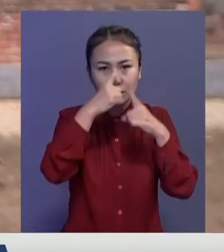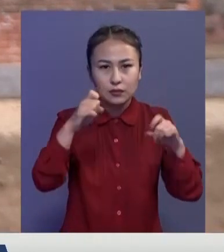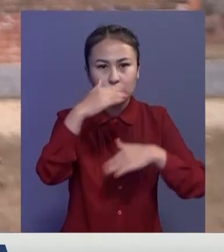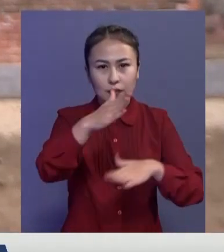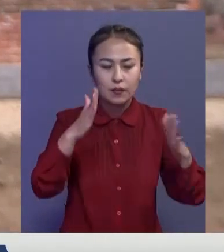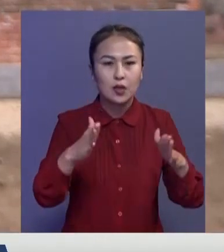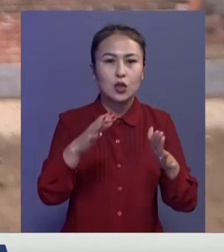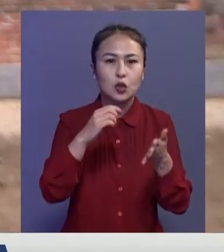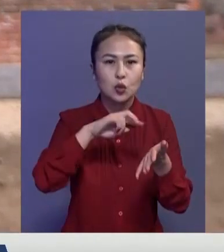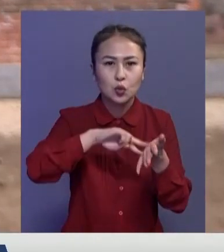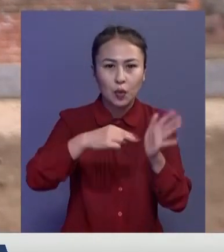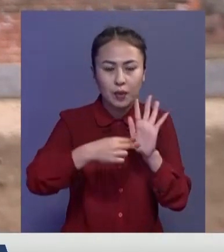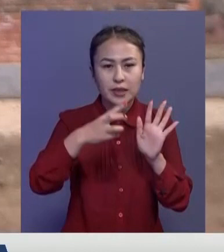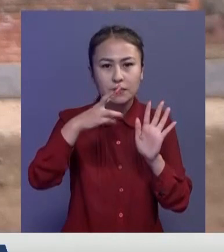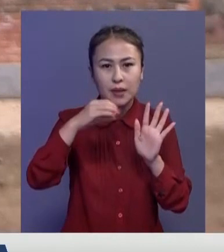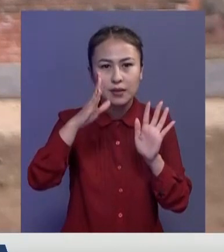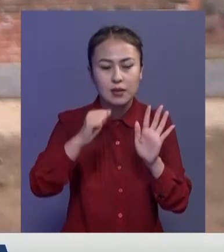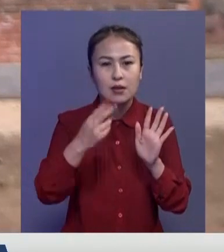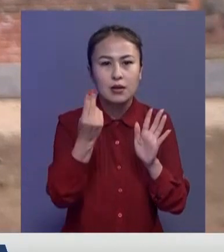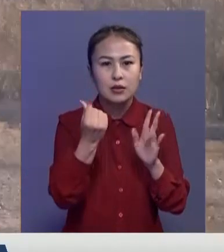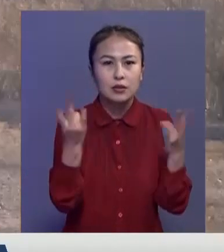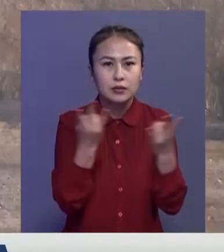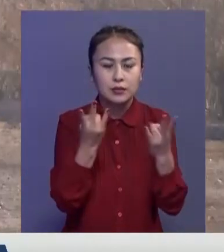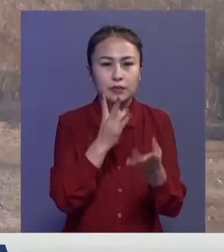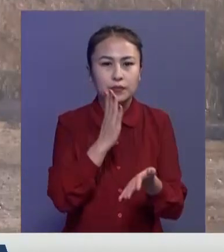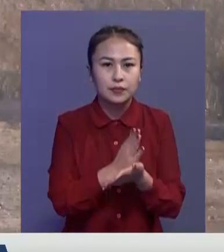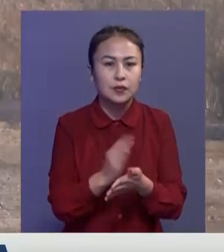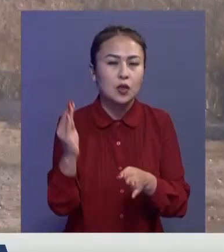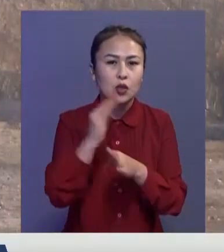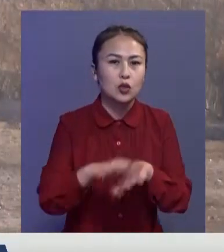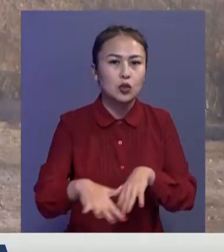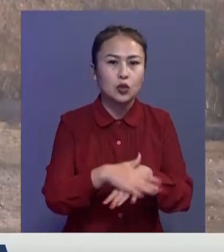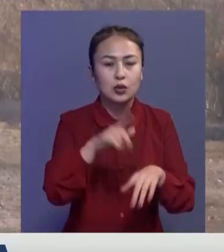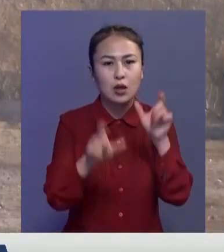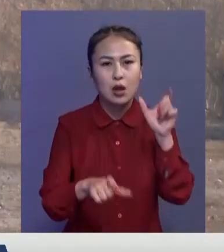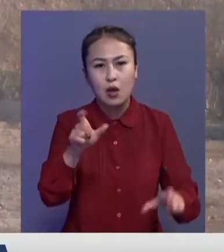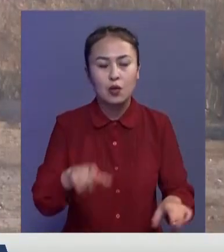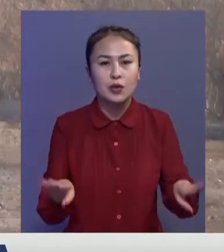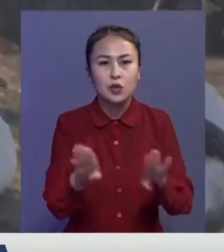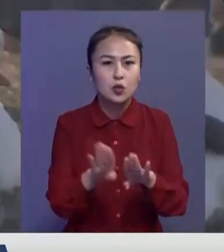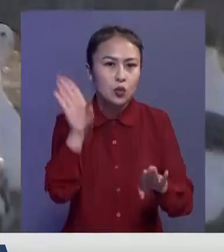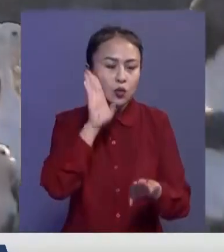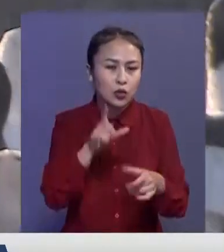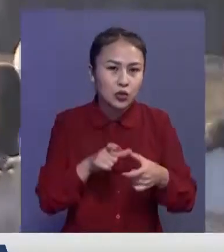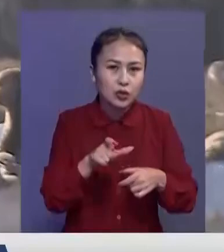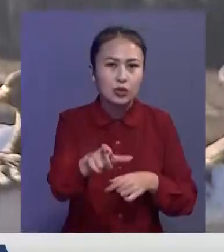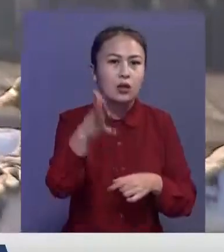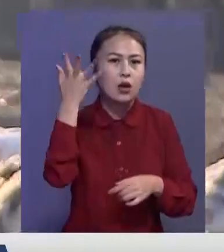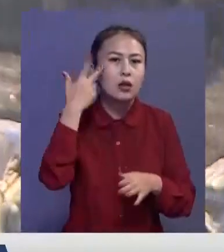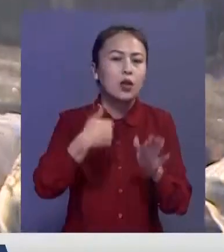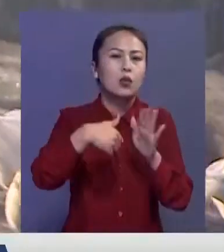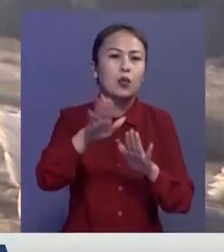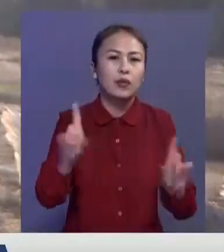жоба сметалық құжаттарға қаражат жоқ деп тұр. Жұрт ауылға келетін су желісі қашан жаңғыртылатынын